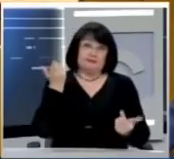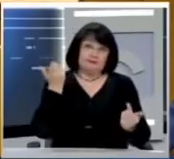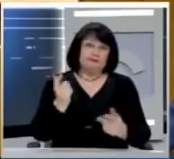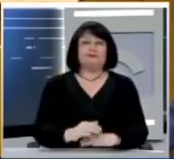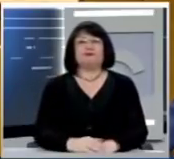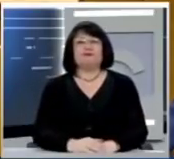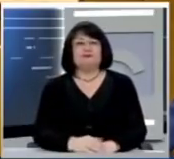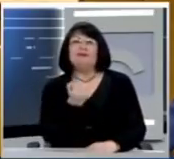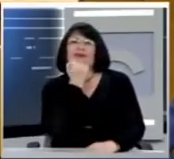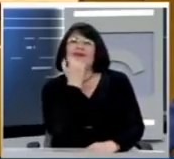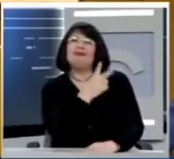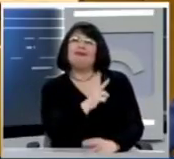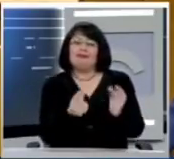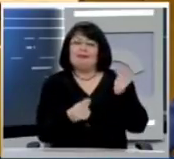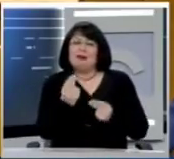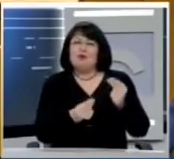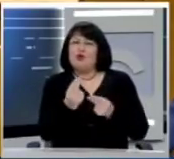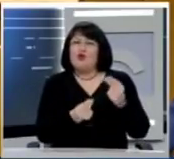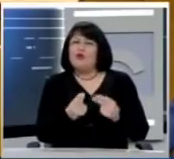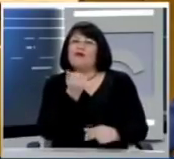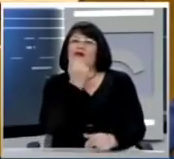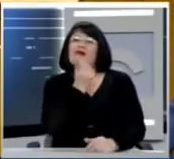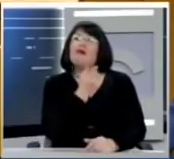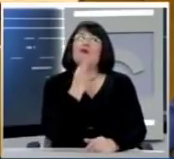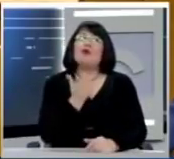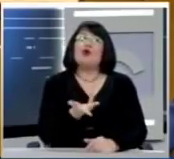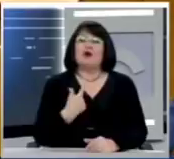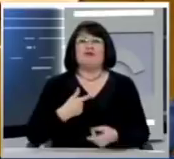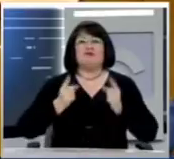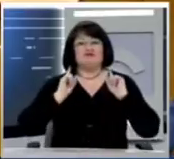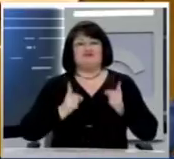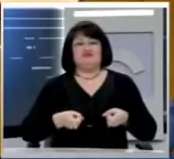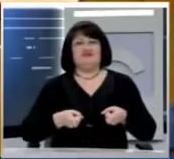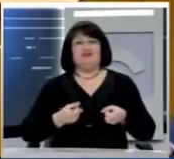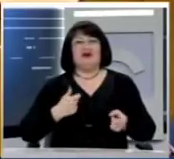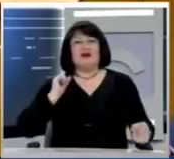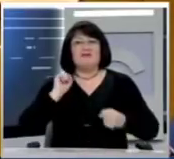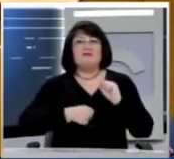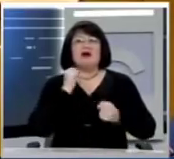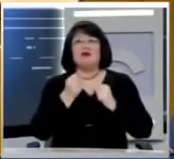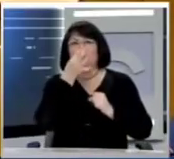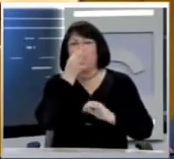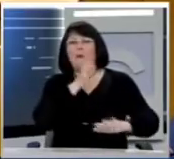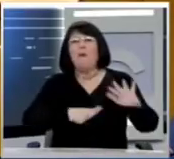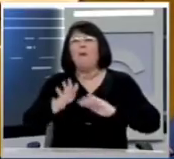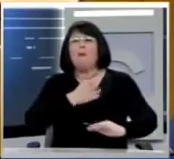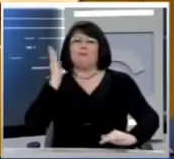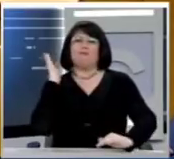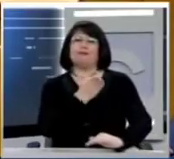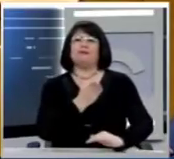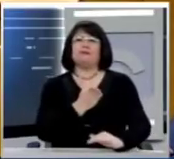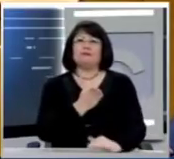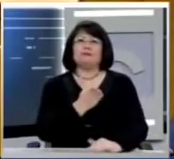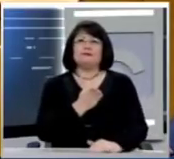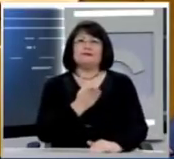Και έχετε λογαριάσει λάθος, γιατί είμαστε αποφασισμένοι τους αγώνες μας κατά της διαφθοράς